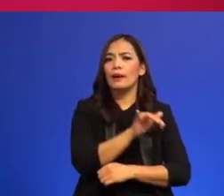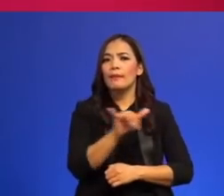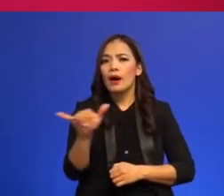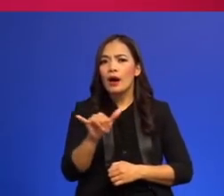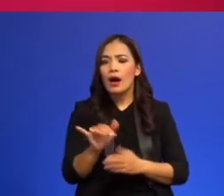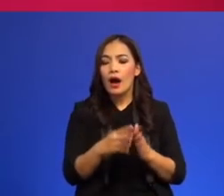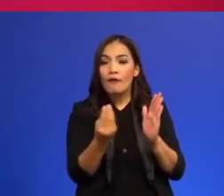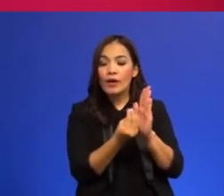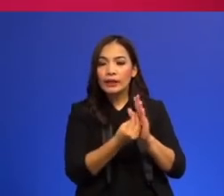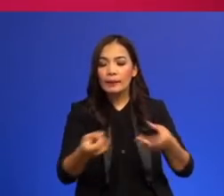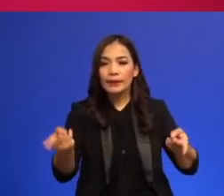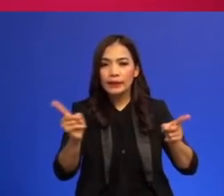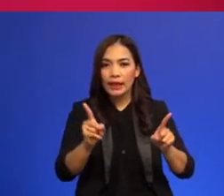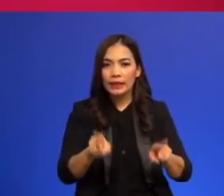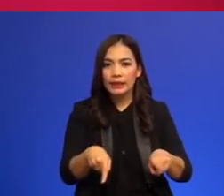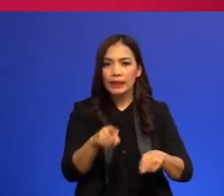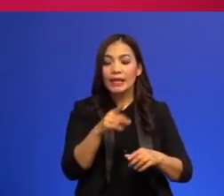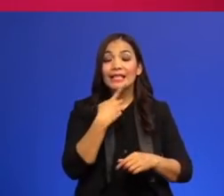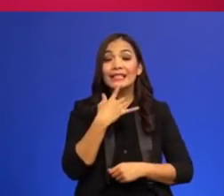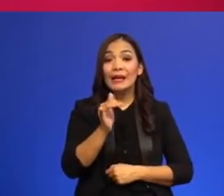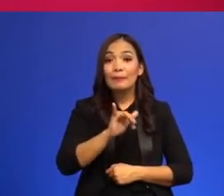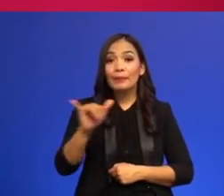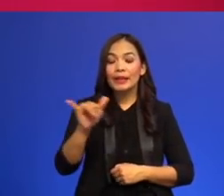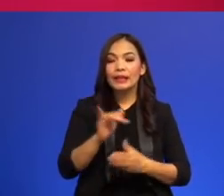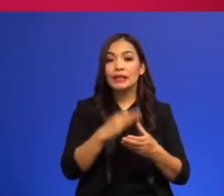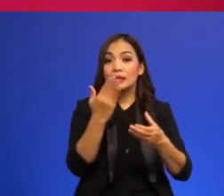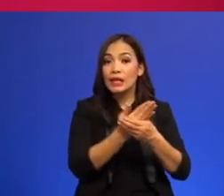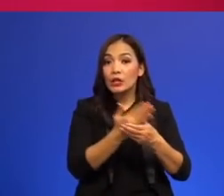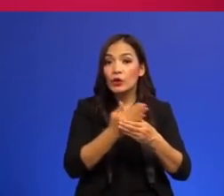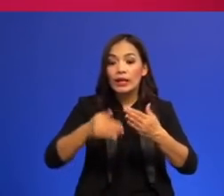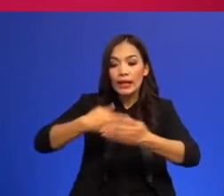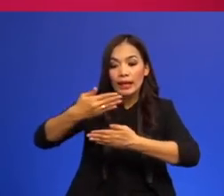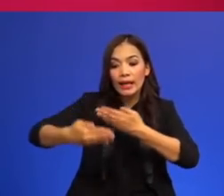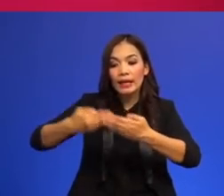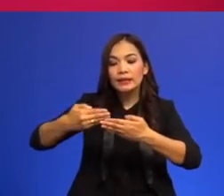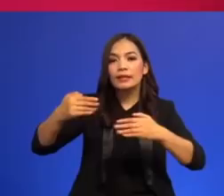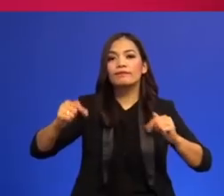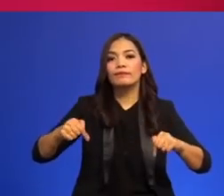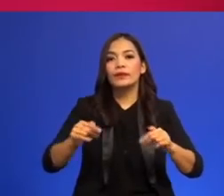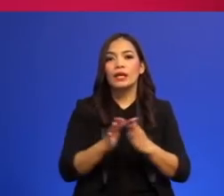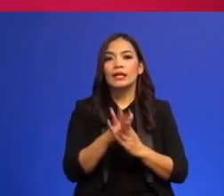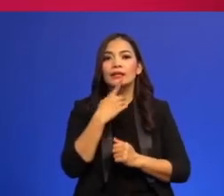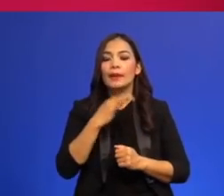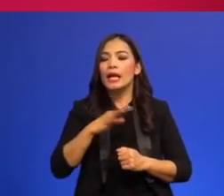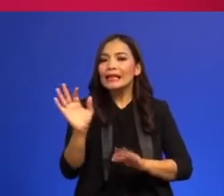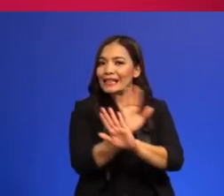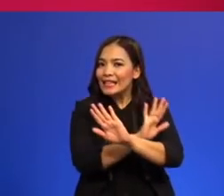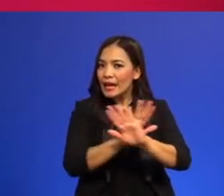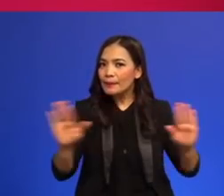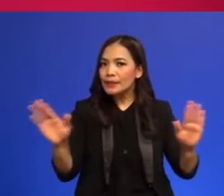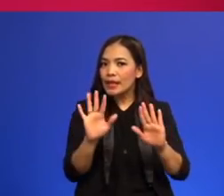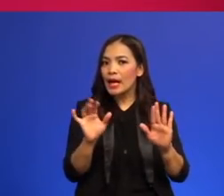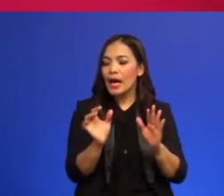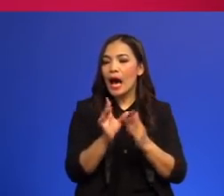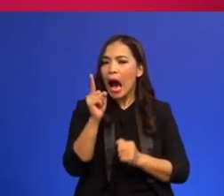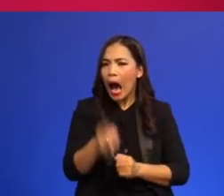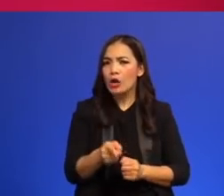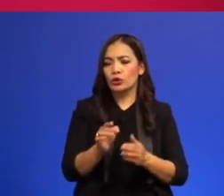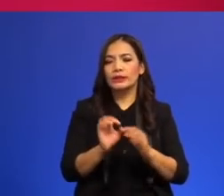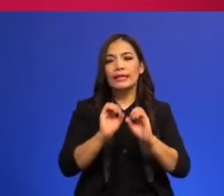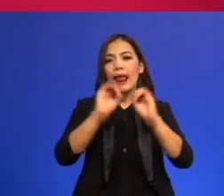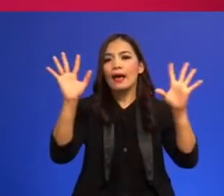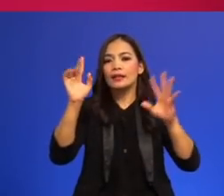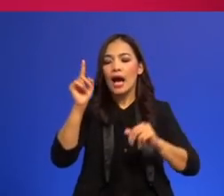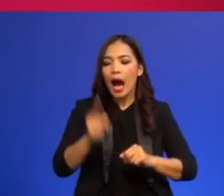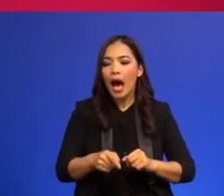Jadi fakta menjadi seperti sandwich ini, fakta yang absolut tidak bisa dihindari.